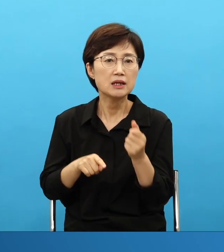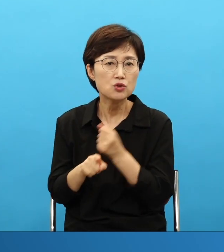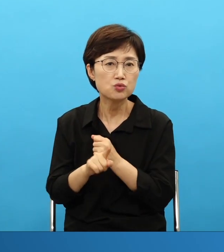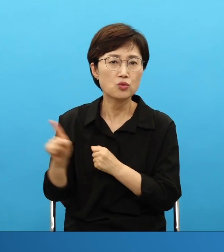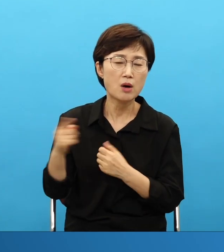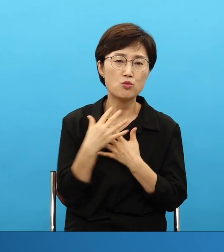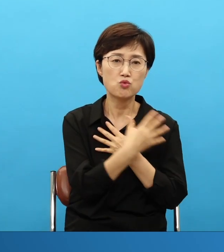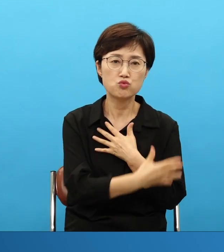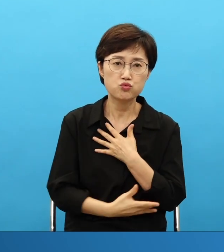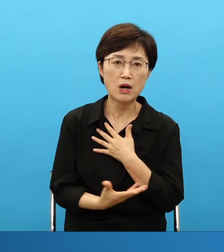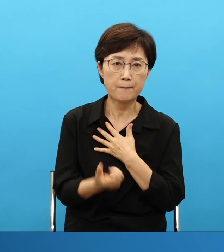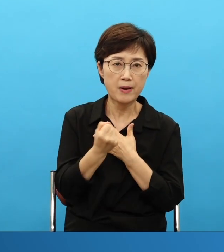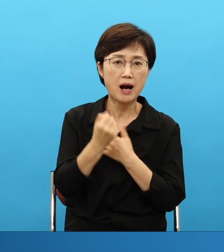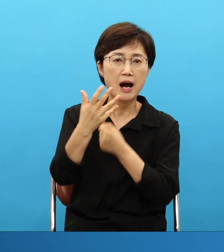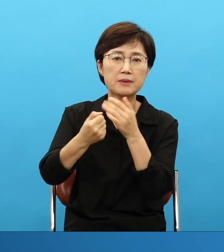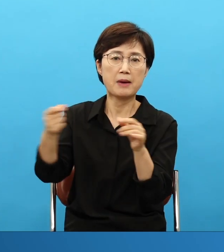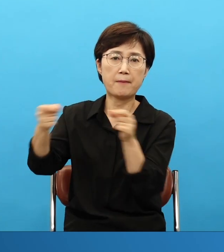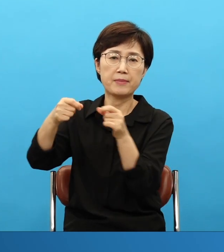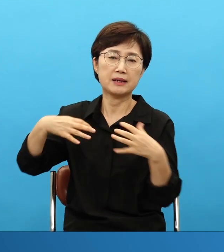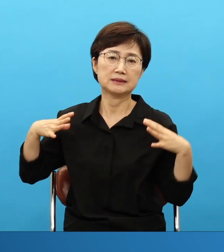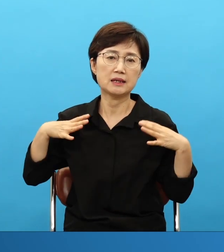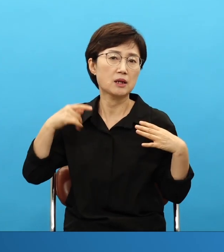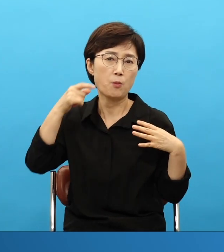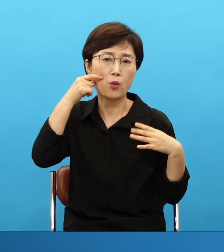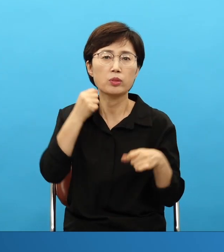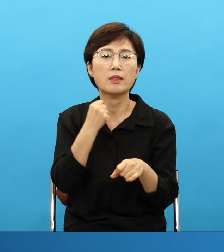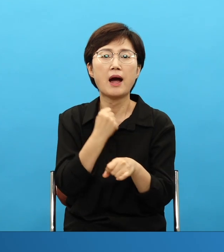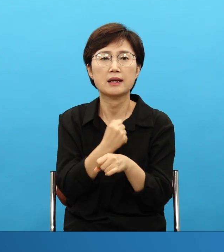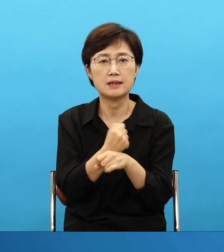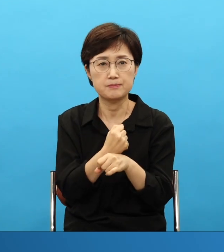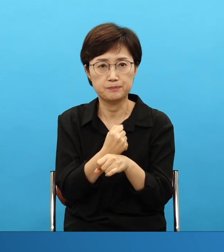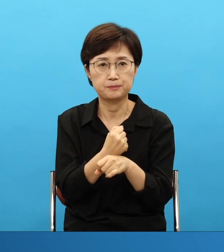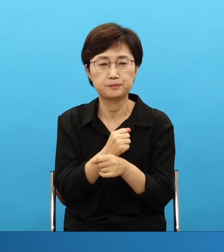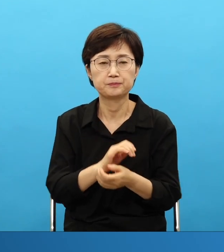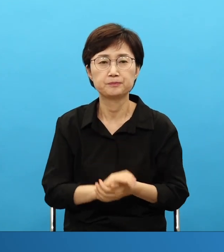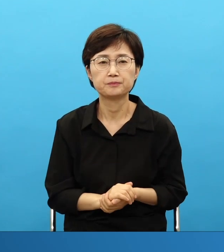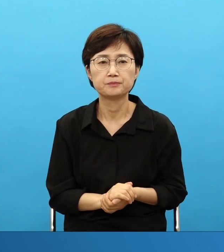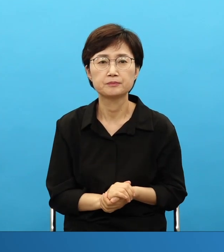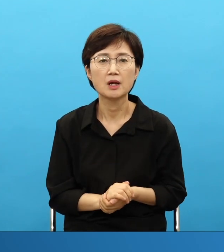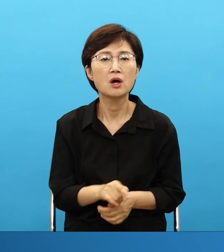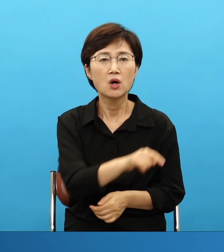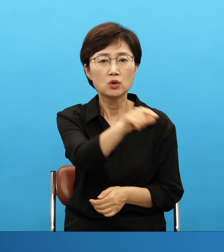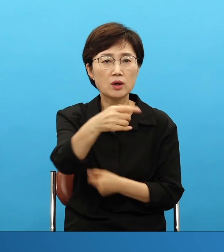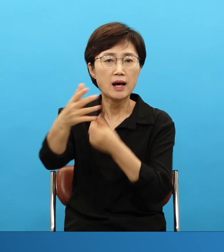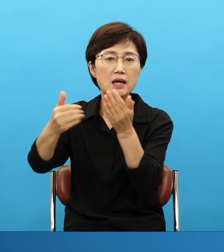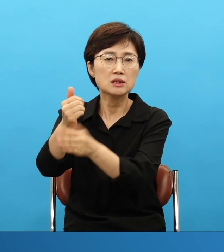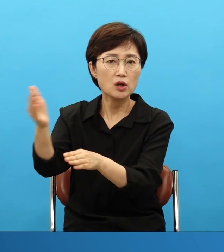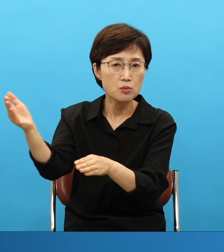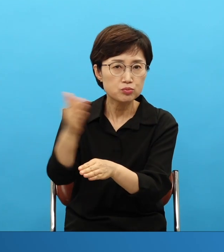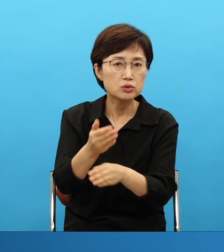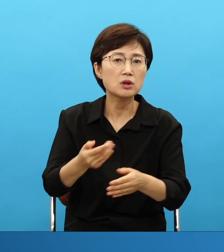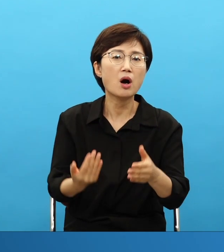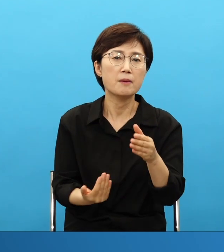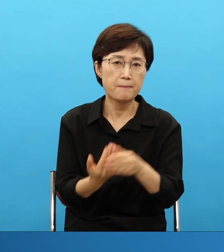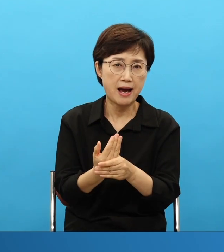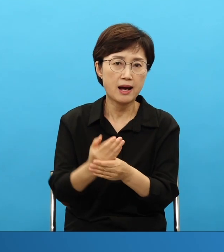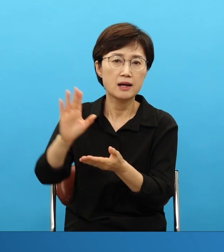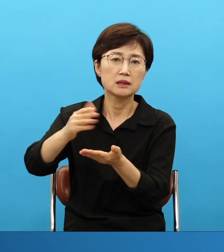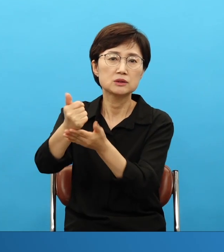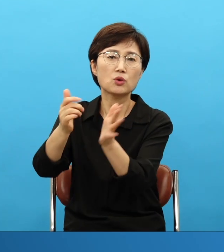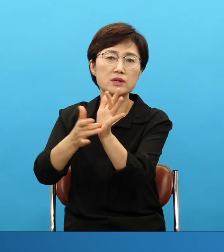하시나니이는 아무 육체도 하나님 앞에서 자랑하지 못하게 하려 하심이라 너희는 하나님으로부터